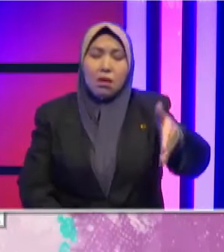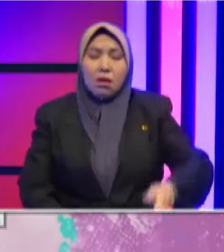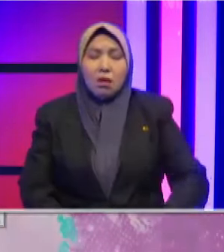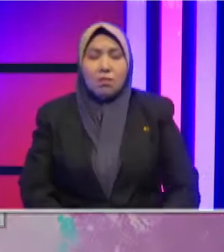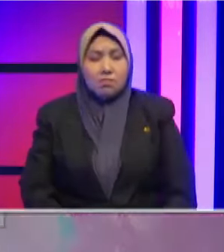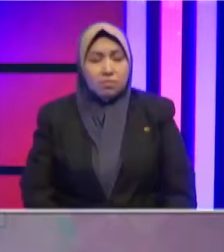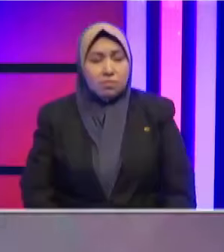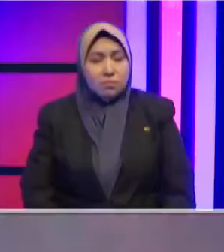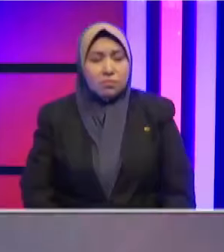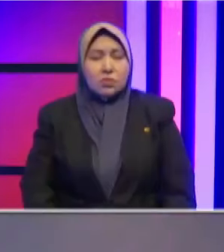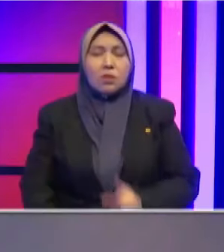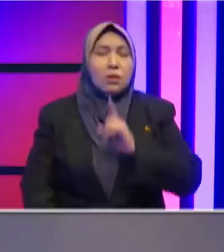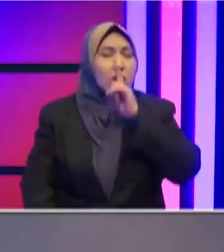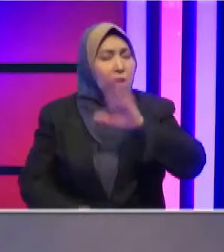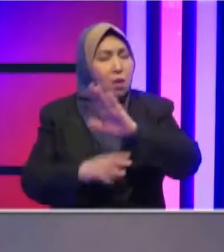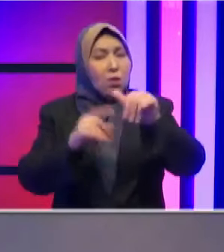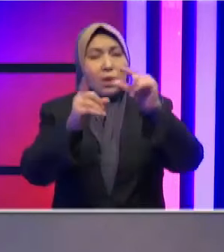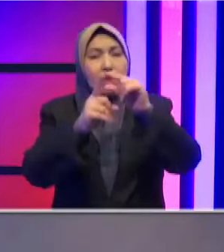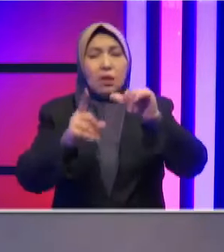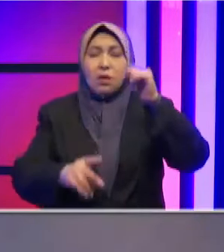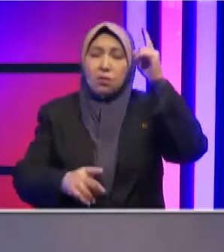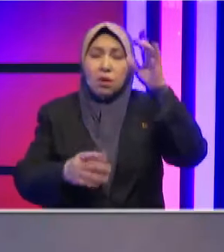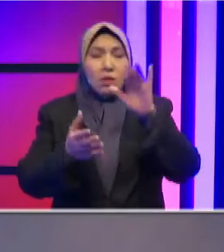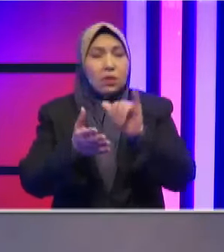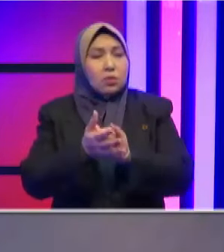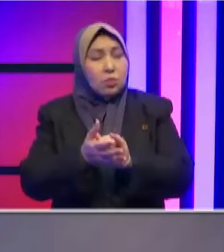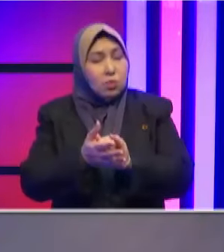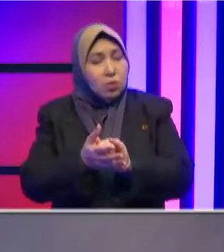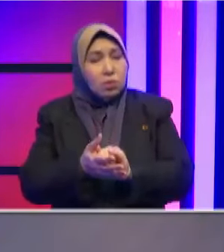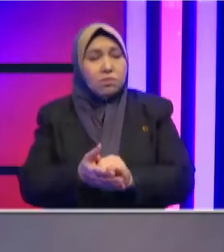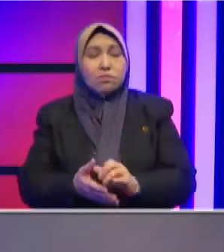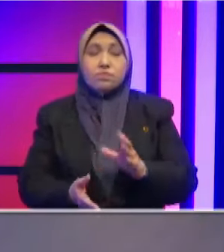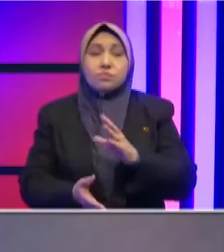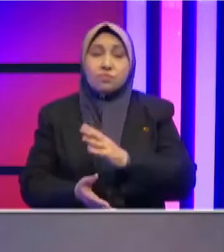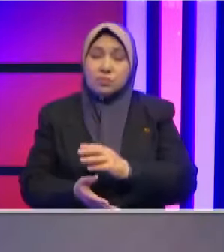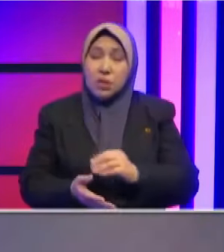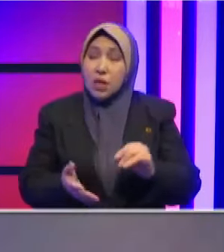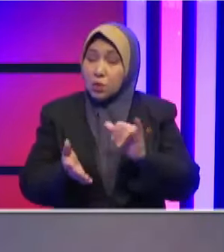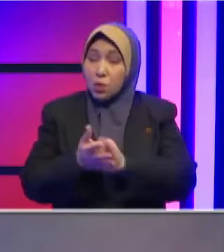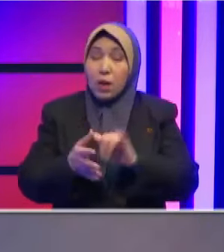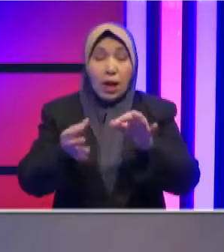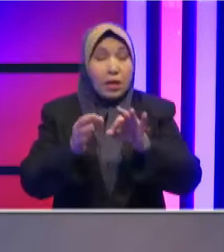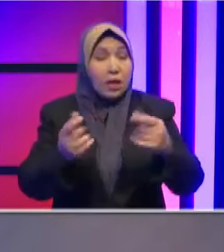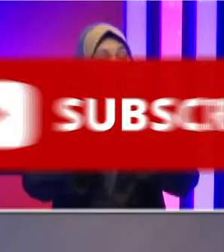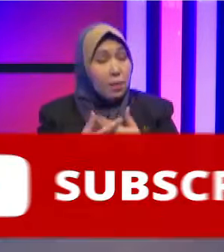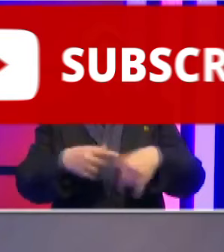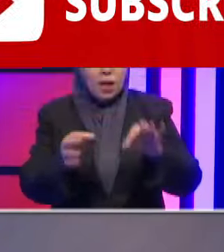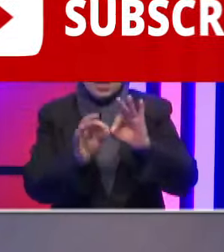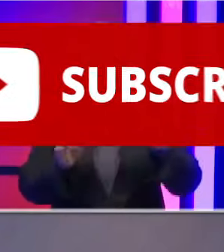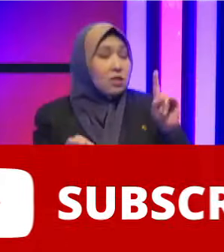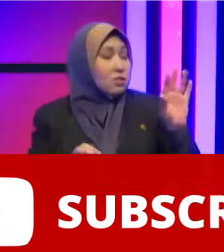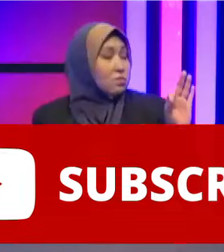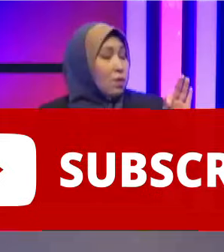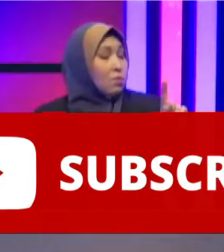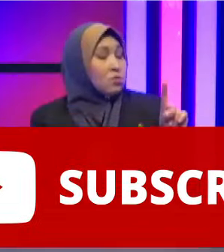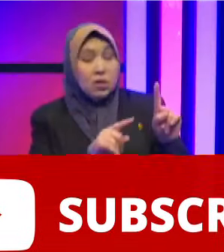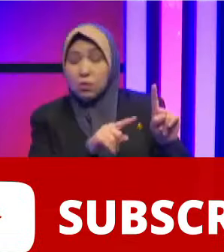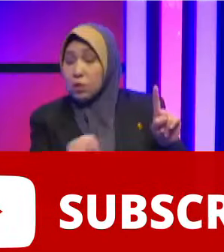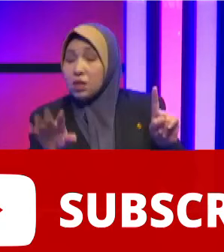Mumun shadaqallahul Shalallahu lazim itulah ayat daripada ayat